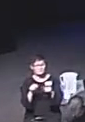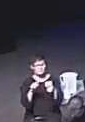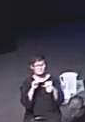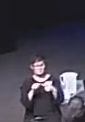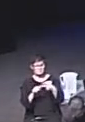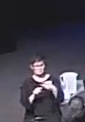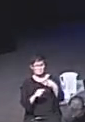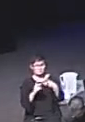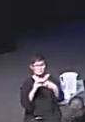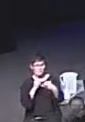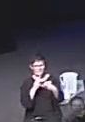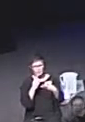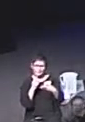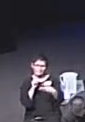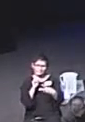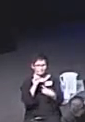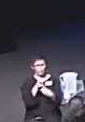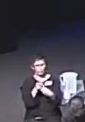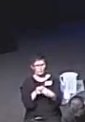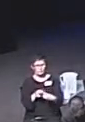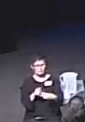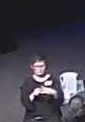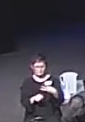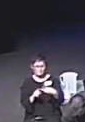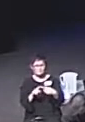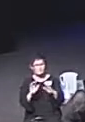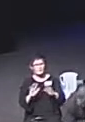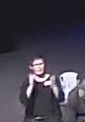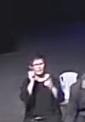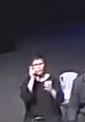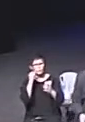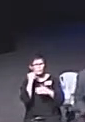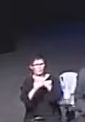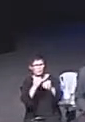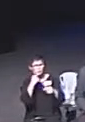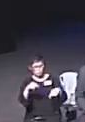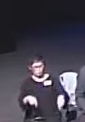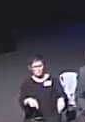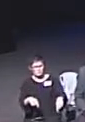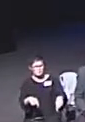vastauksia kolme pointtia saatu tänne. Elävä kulttuurin perintö Suomessa